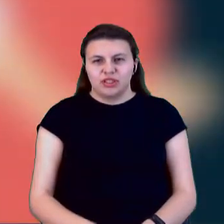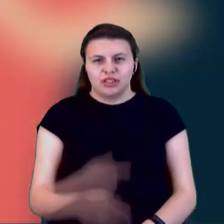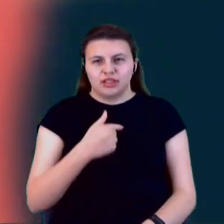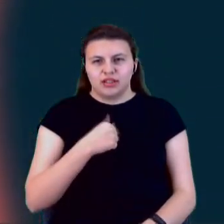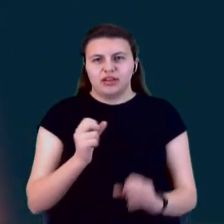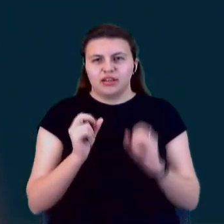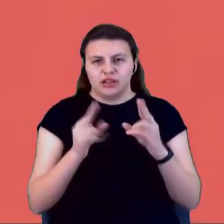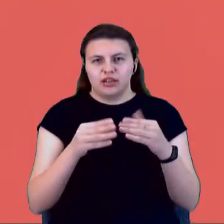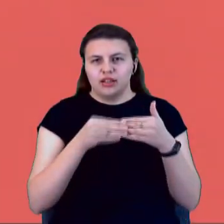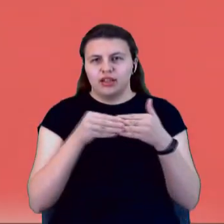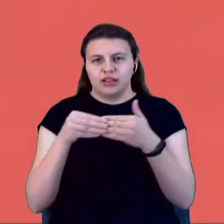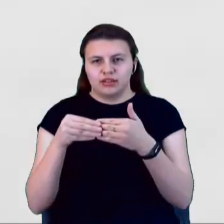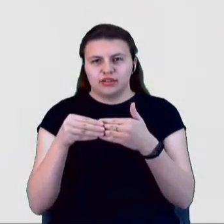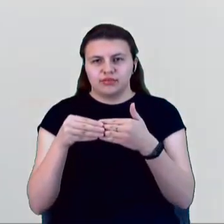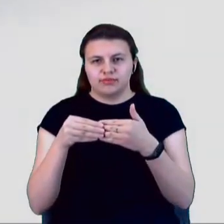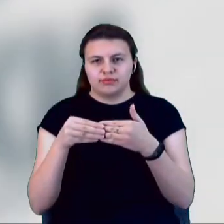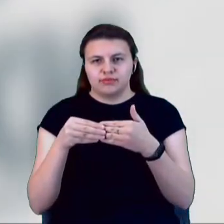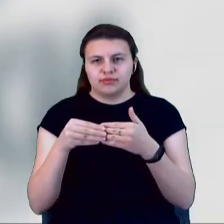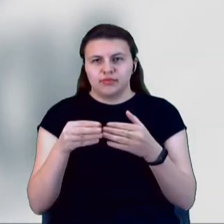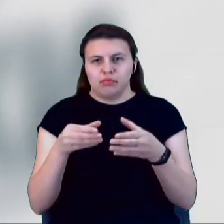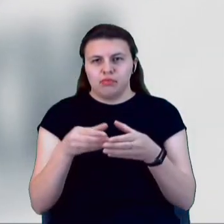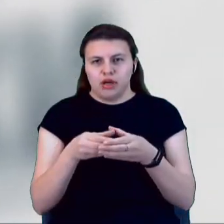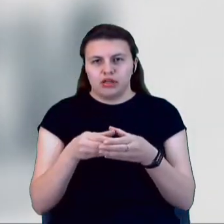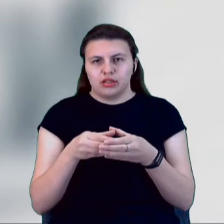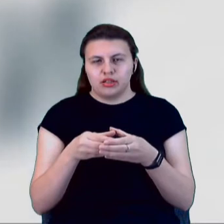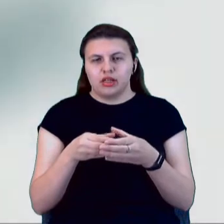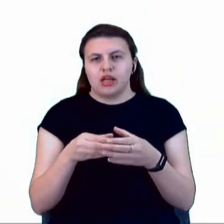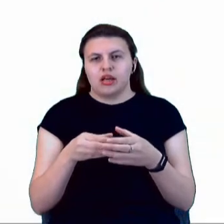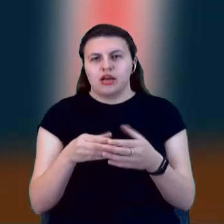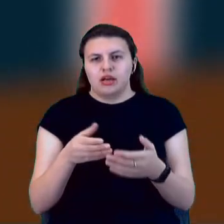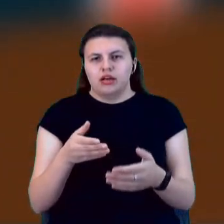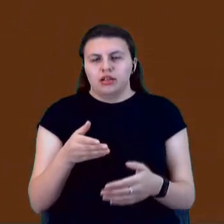лидер партии, да, Краматорского советка партии,